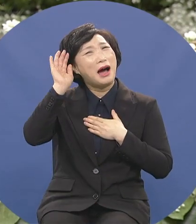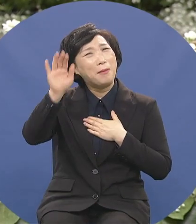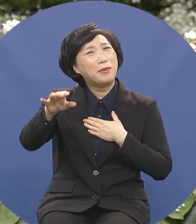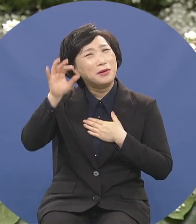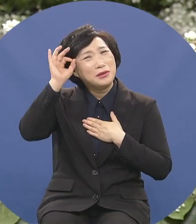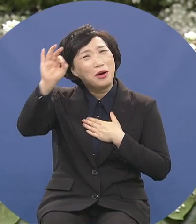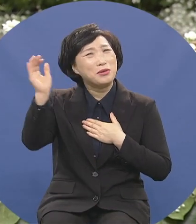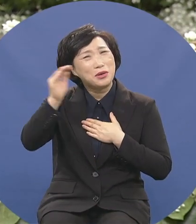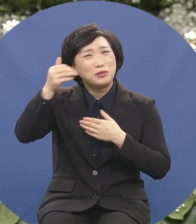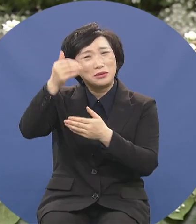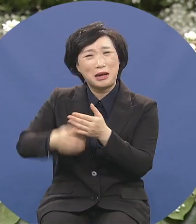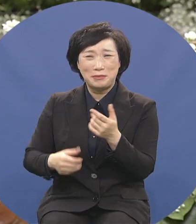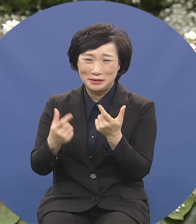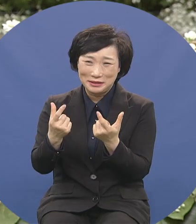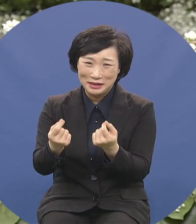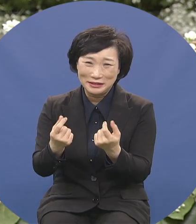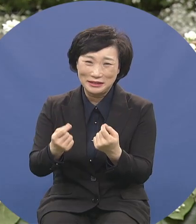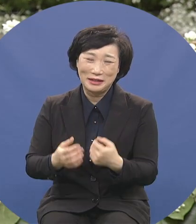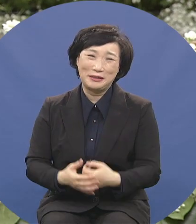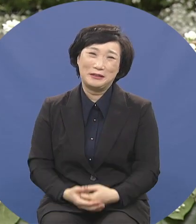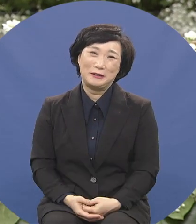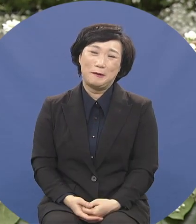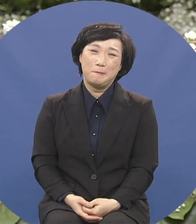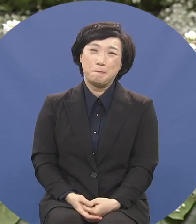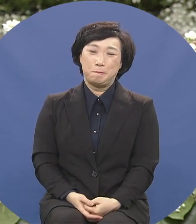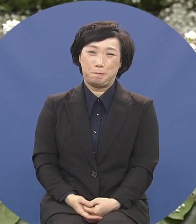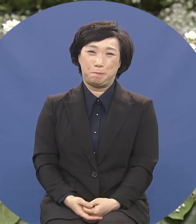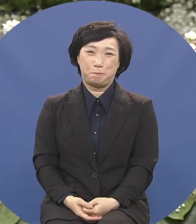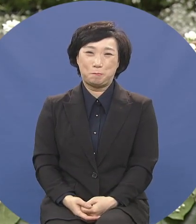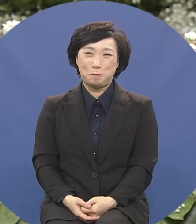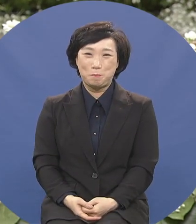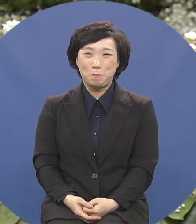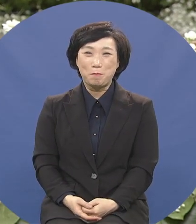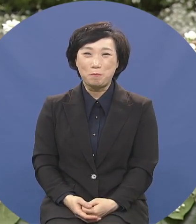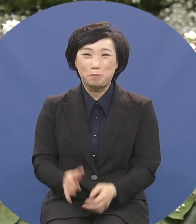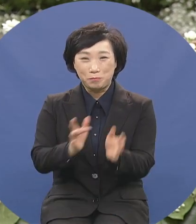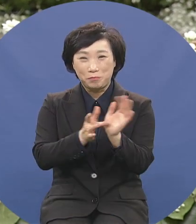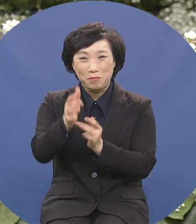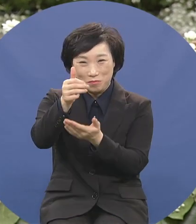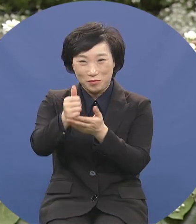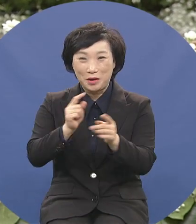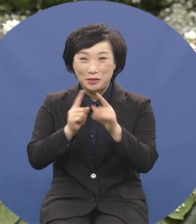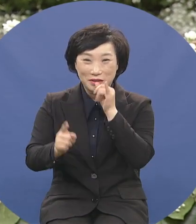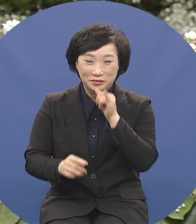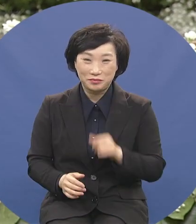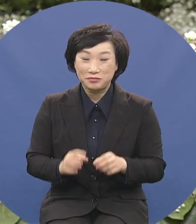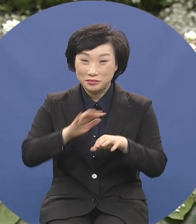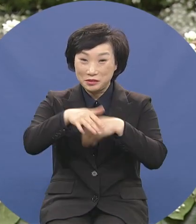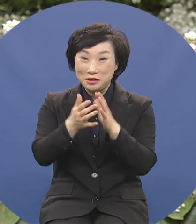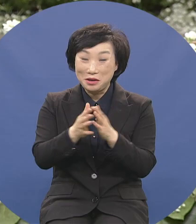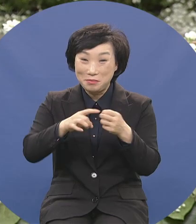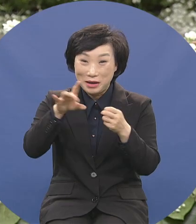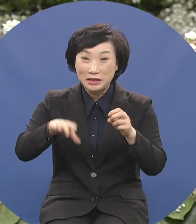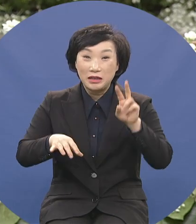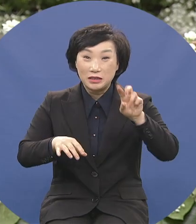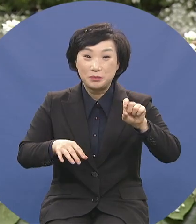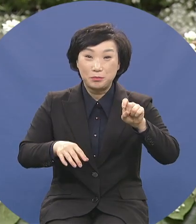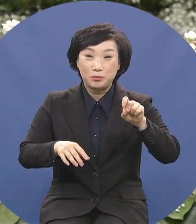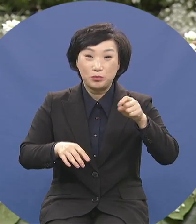남았나 싶습니다. 예수님 말씀하셨어요. 마태복음 16장